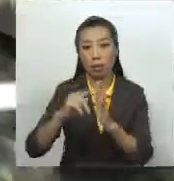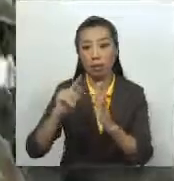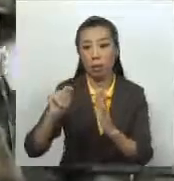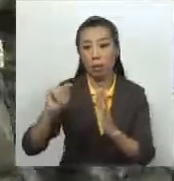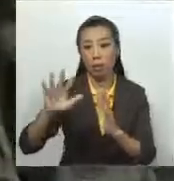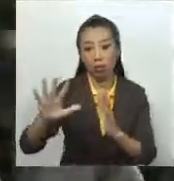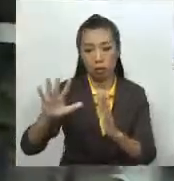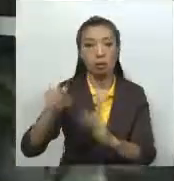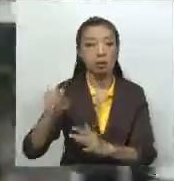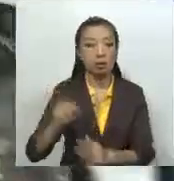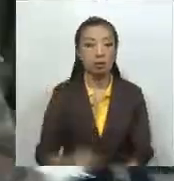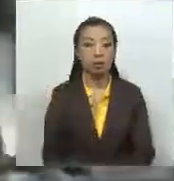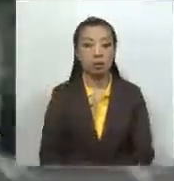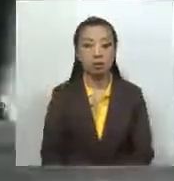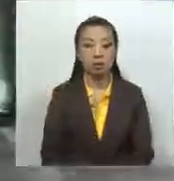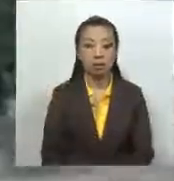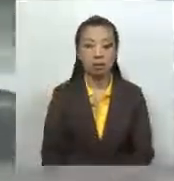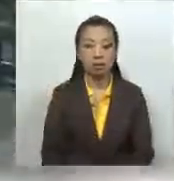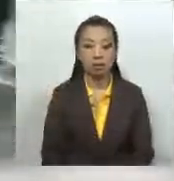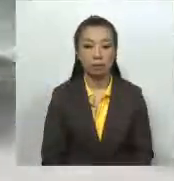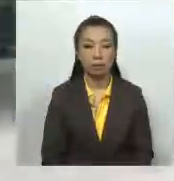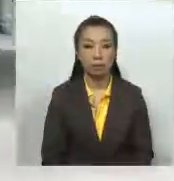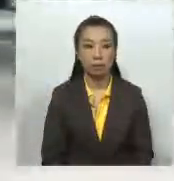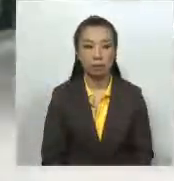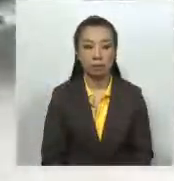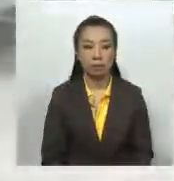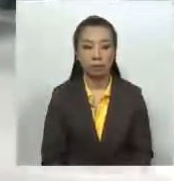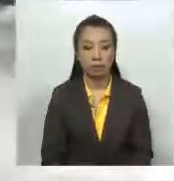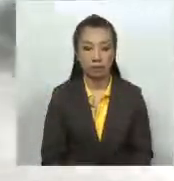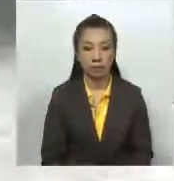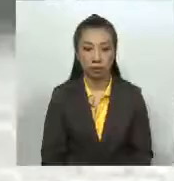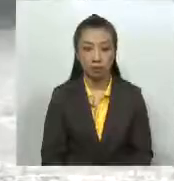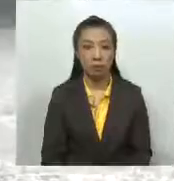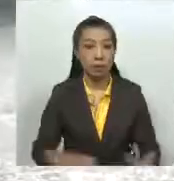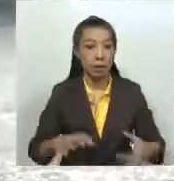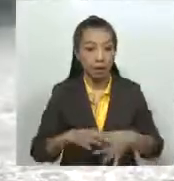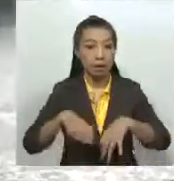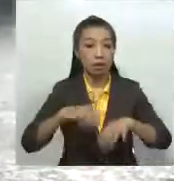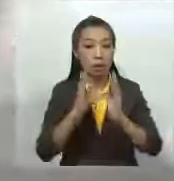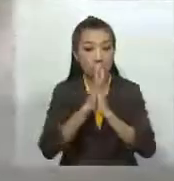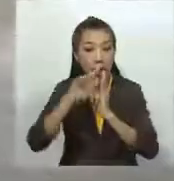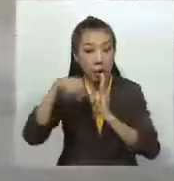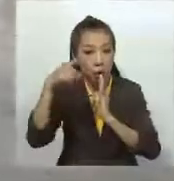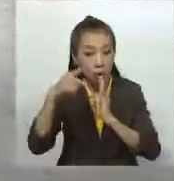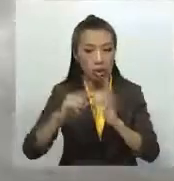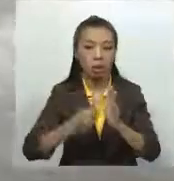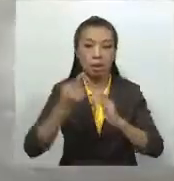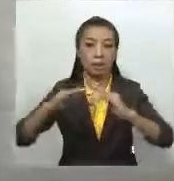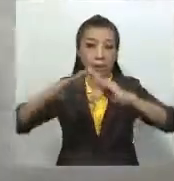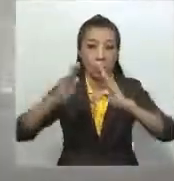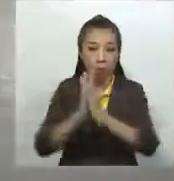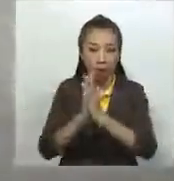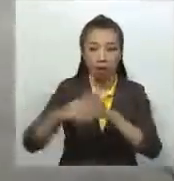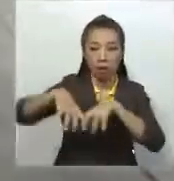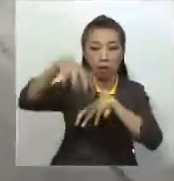ามราชวรวิหาร สำหรับกำหนดการประกอบพิธีทางศาสนาจะมีขึ้นณศาลา10โด